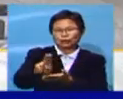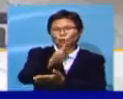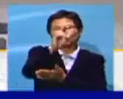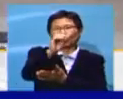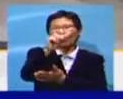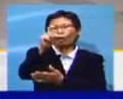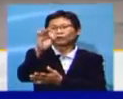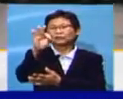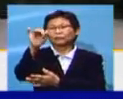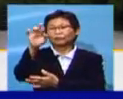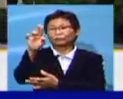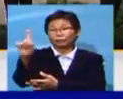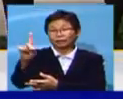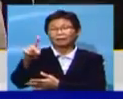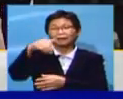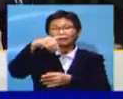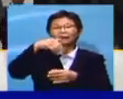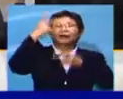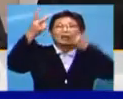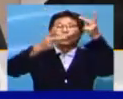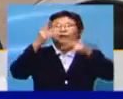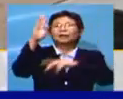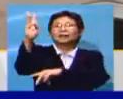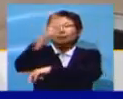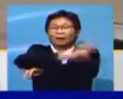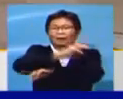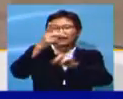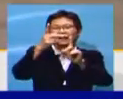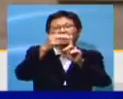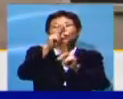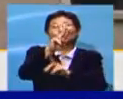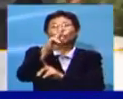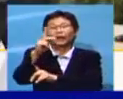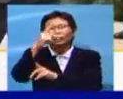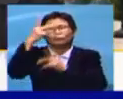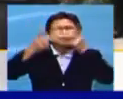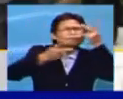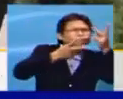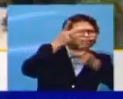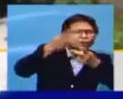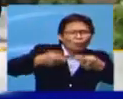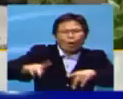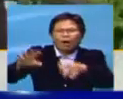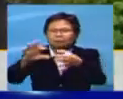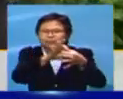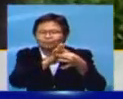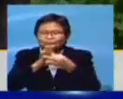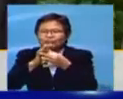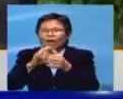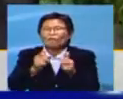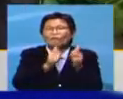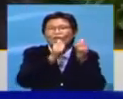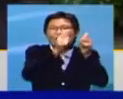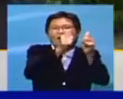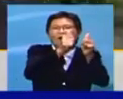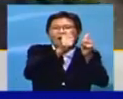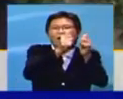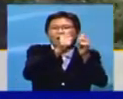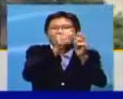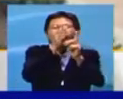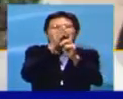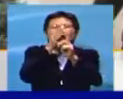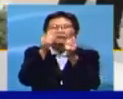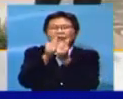Oxford beliau dalam rangka lawatan en hari ke United Kingdom bagi meninjau beberapa peluang kerjasama pertama negara